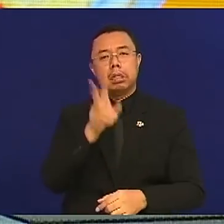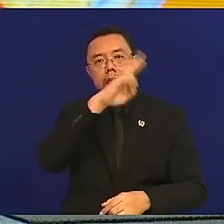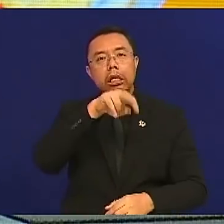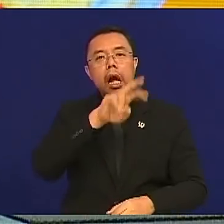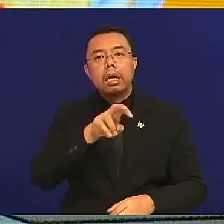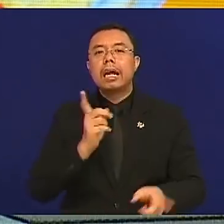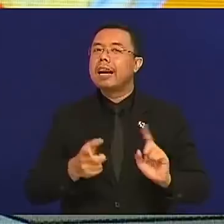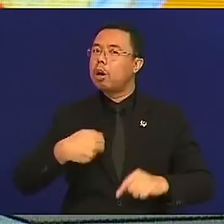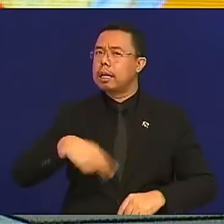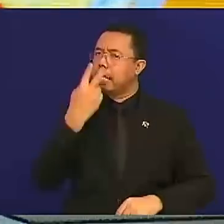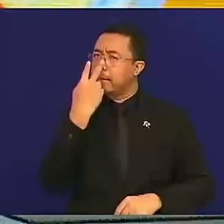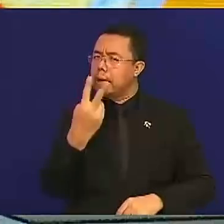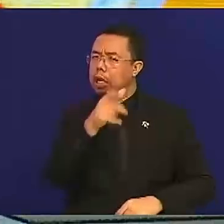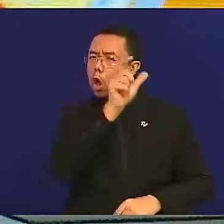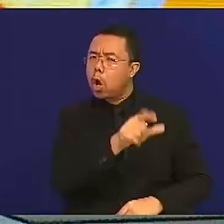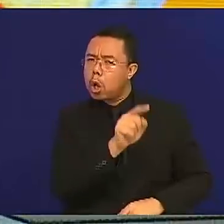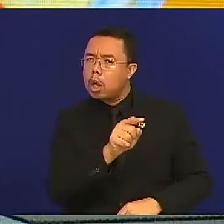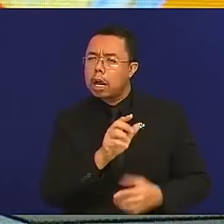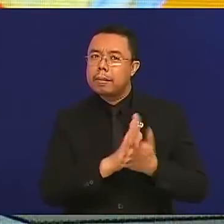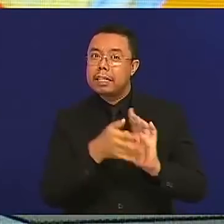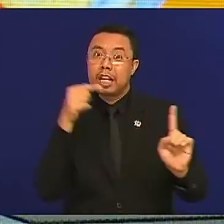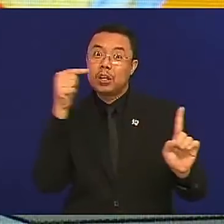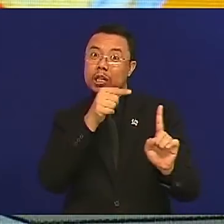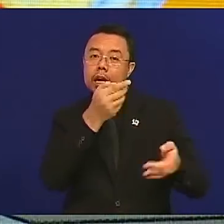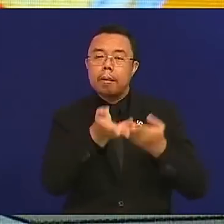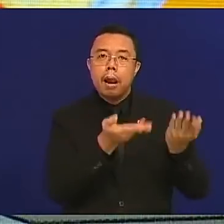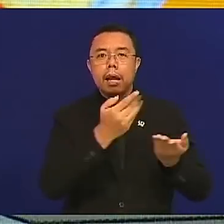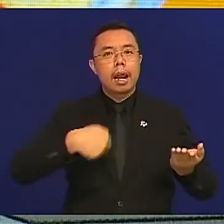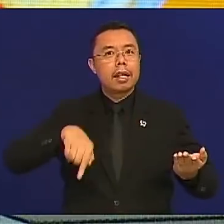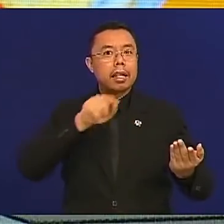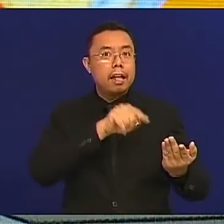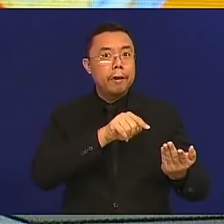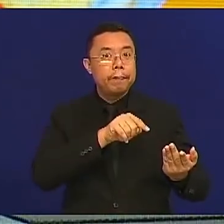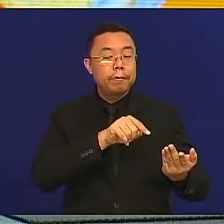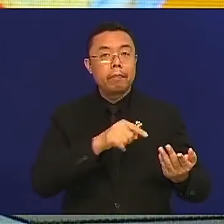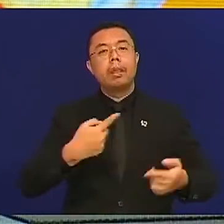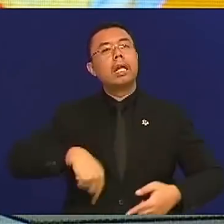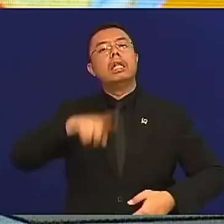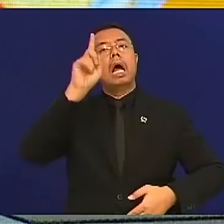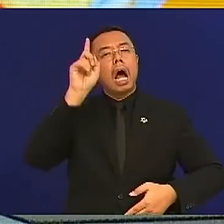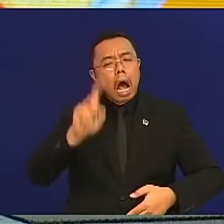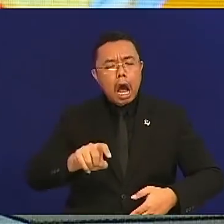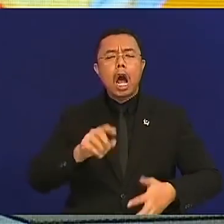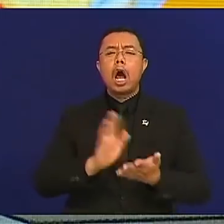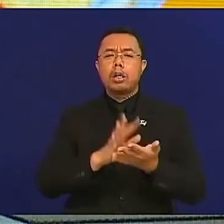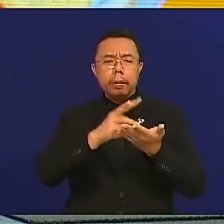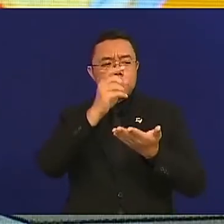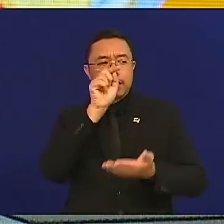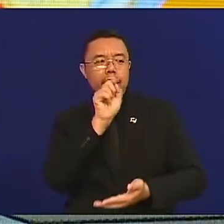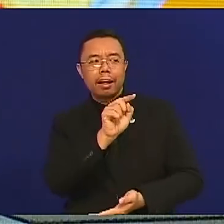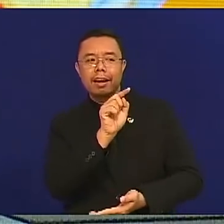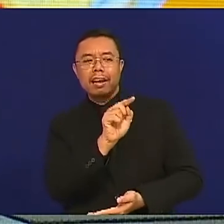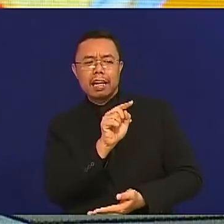Jadi kalau kita melihat seseorang yang menjadi objek pelayanan kita, kita harus menilai